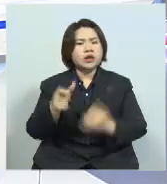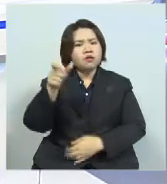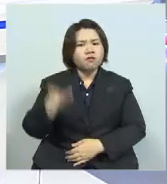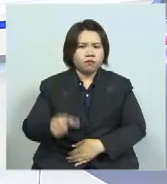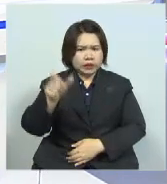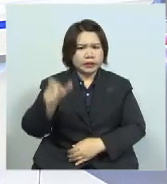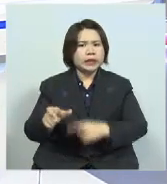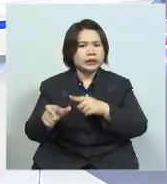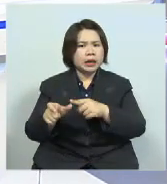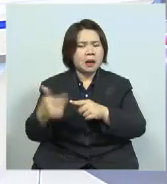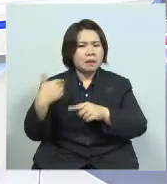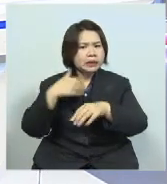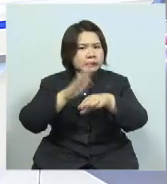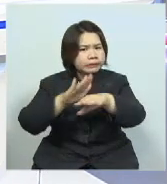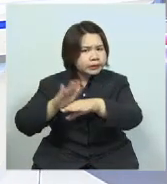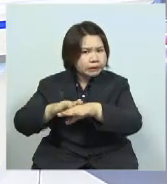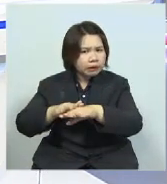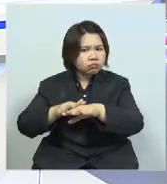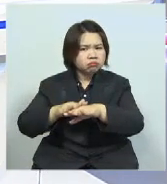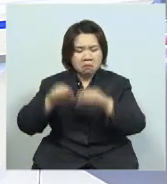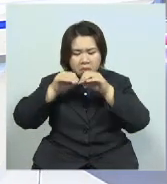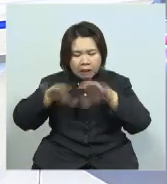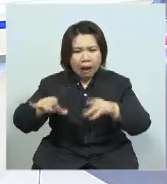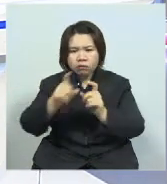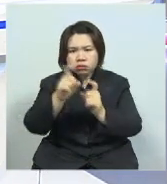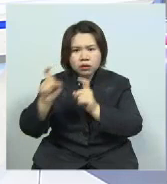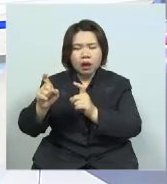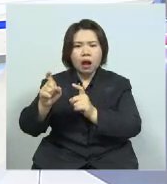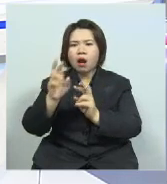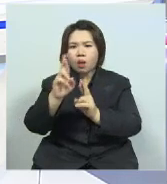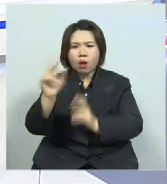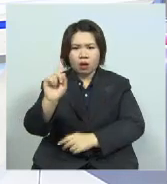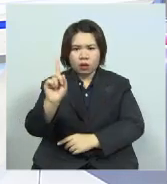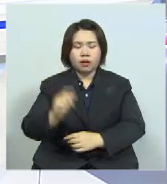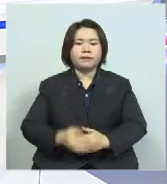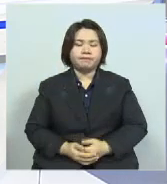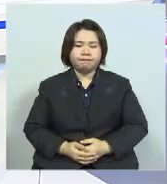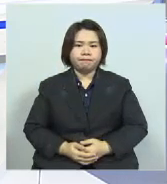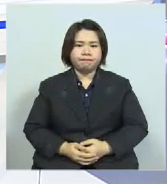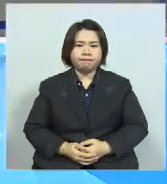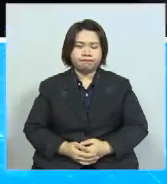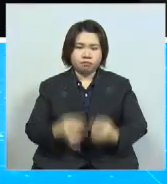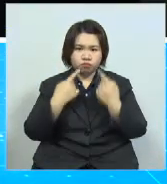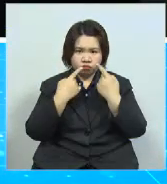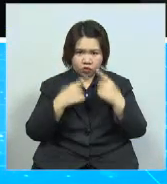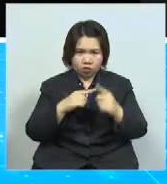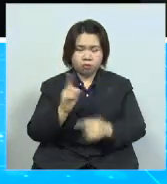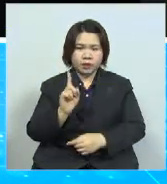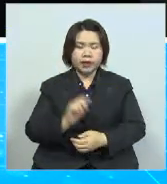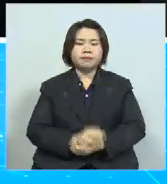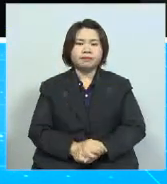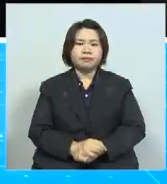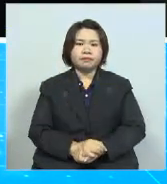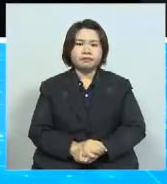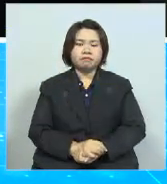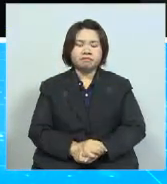างการฝรั่งเศสได้มีการแจ้งเตือนหรือว่ามีการประกาศเฝ้าระวังอะไรเป็นพิเศษไหมครับท่านครับ ครับก็